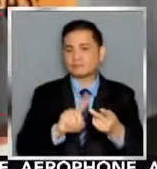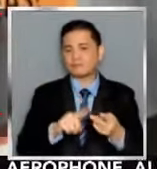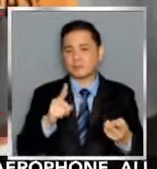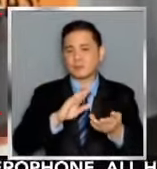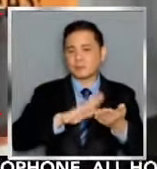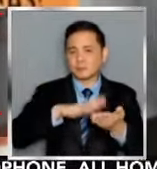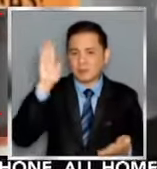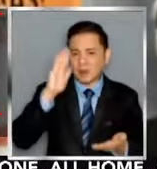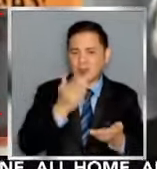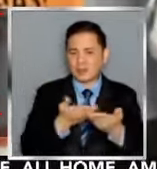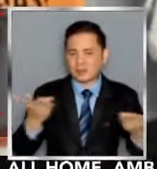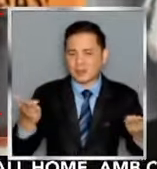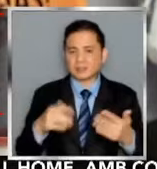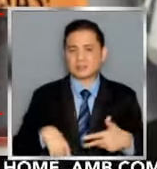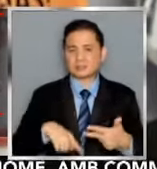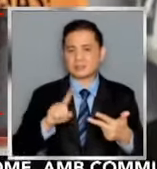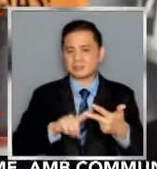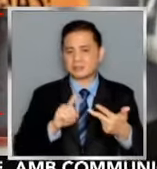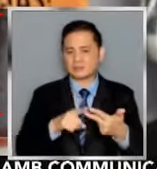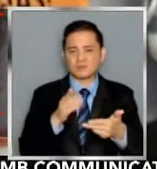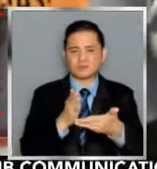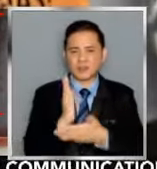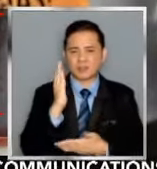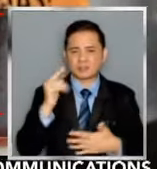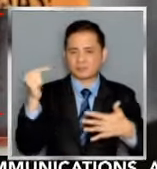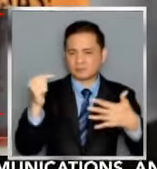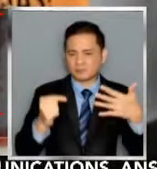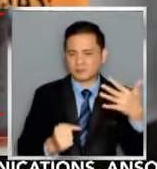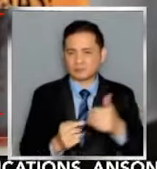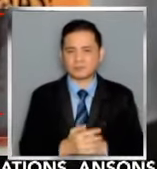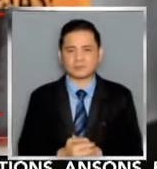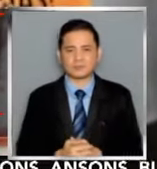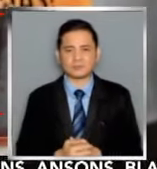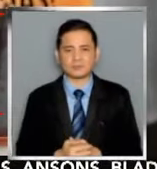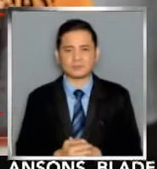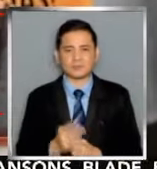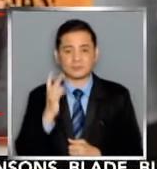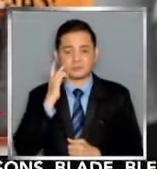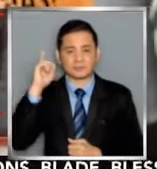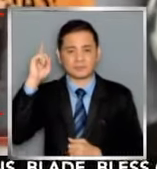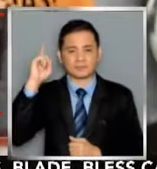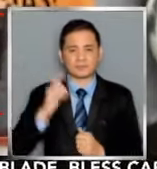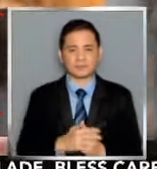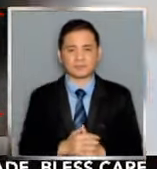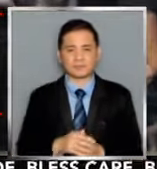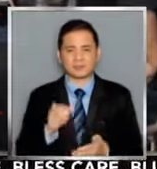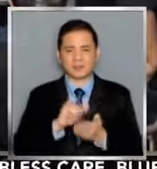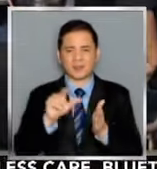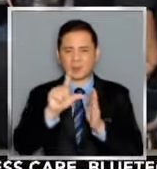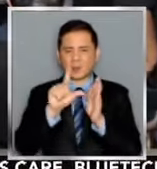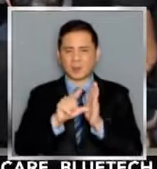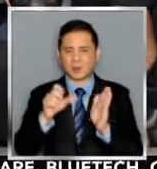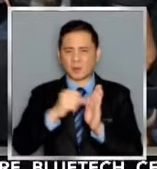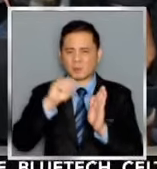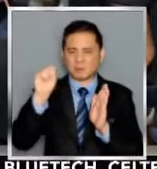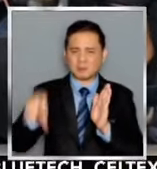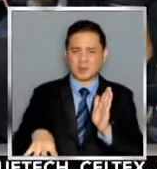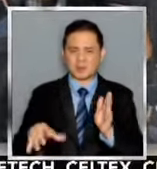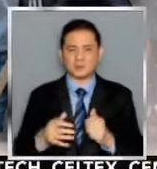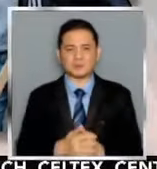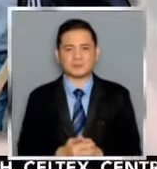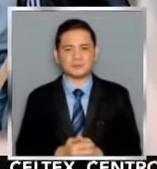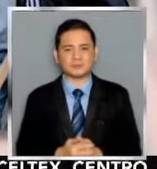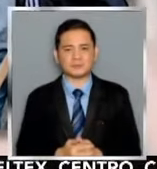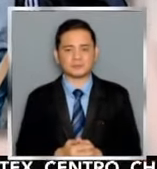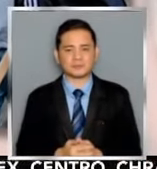Ipasura ang Rice Liberalization Law! Ibaklas ang Pilipinas sa WT! May paggunita rin ng